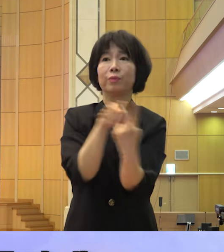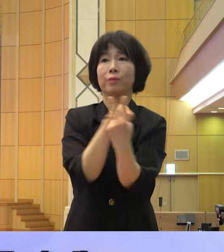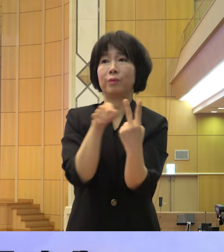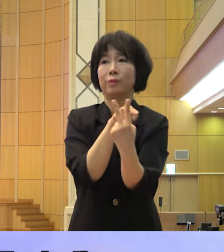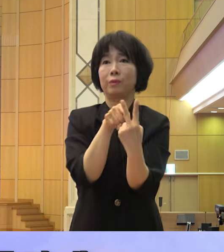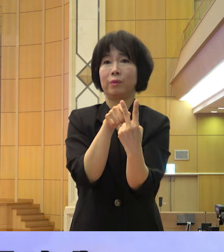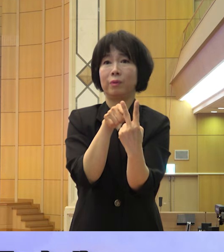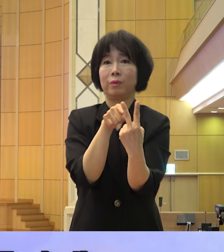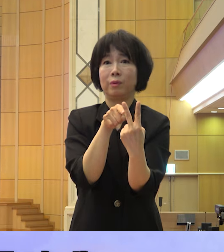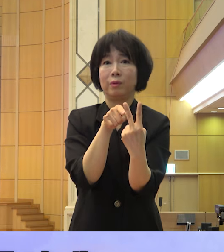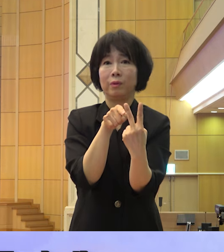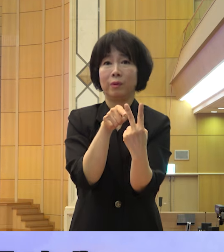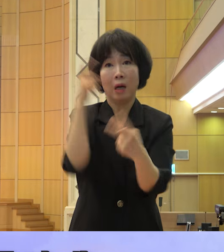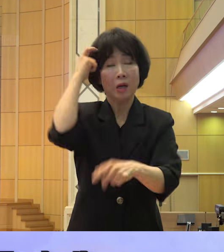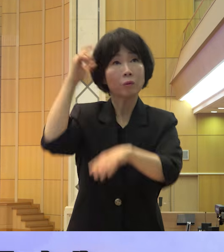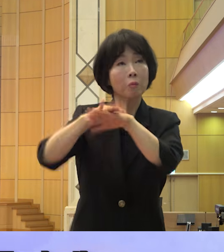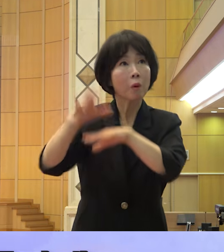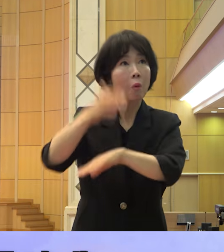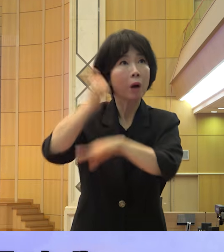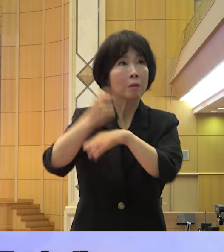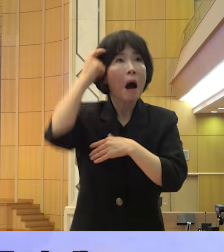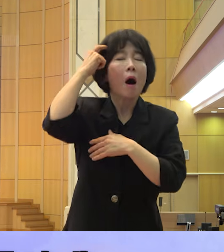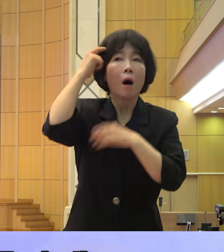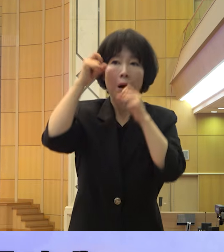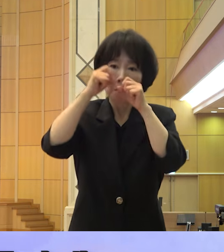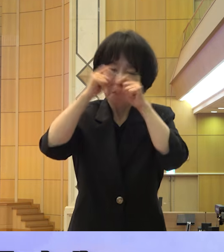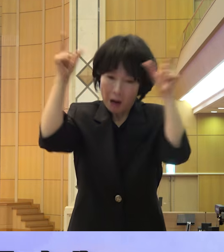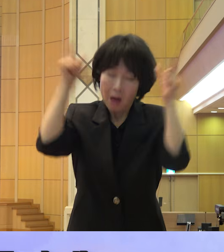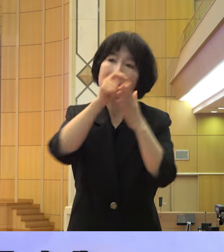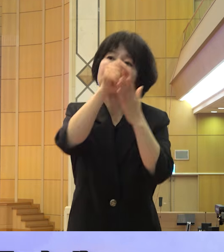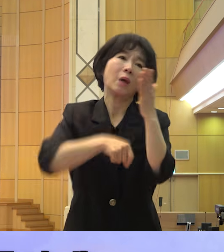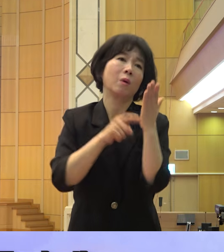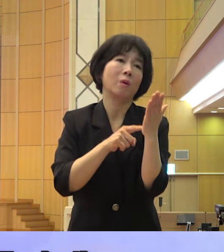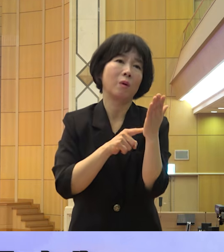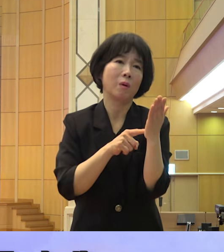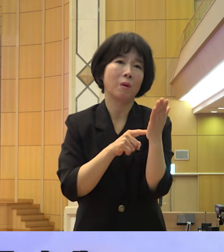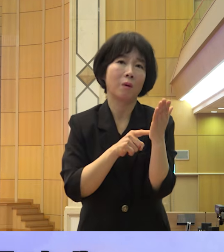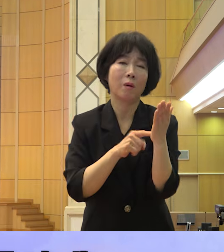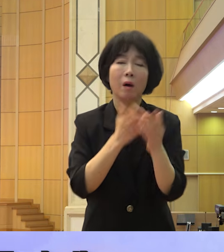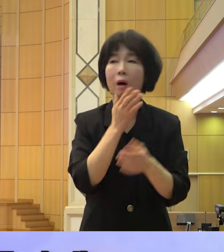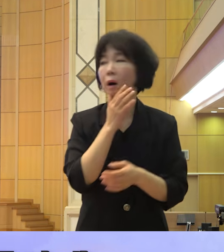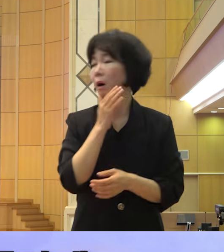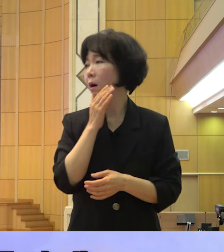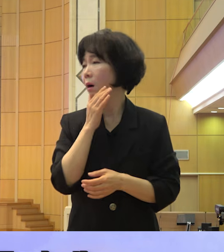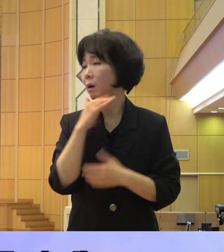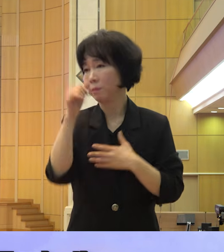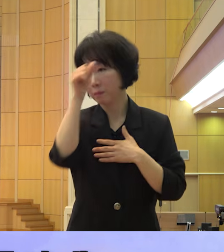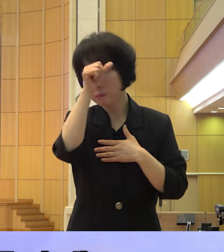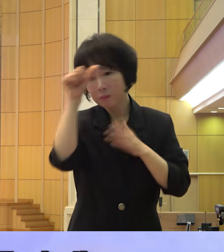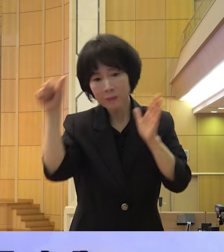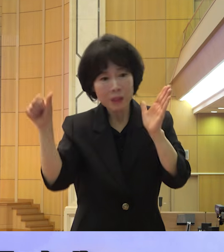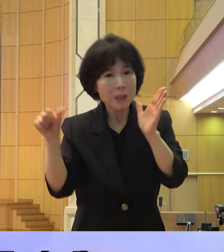있어요. 이것을 솔로몬이는 깨달은 거예요. 아, 인생이라는 것이